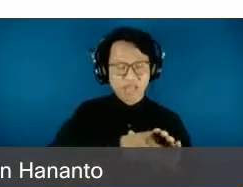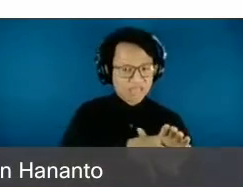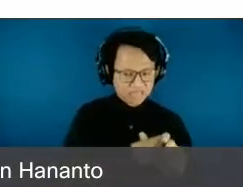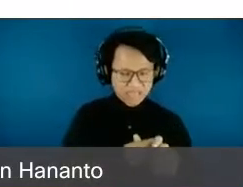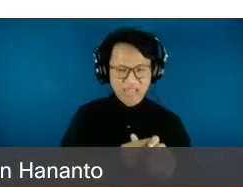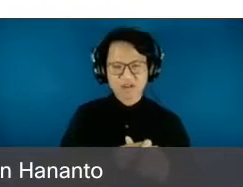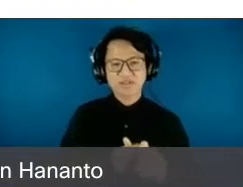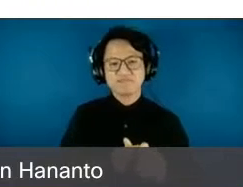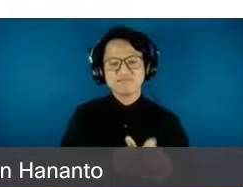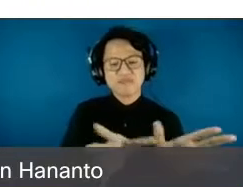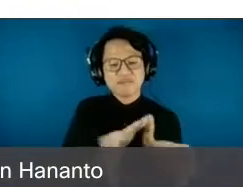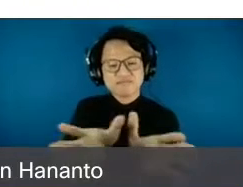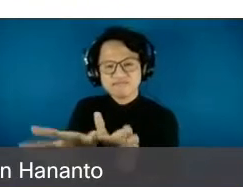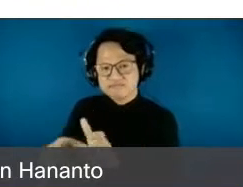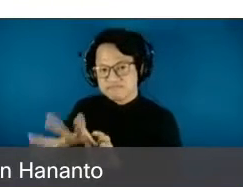Lanjut.